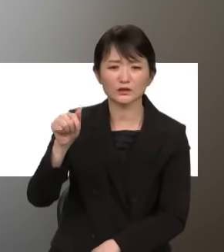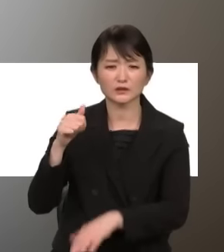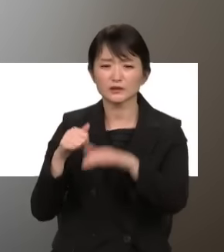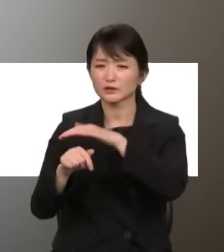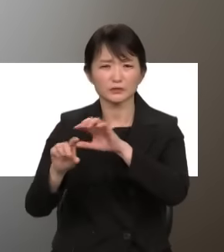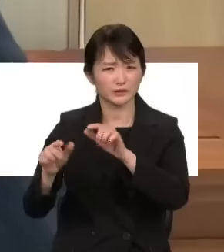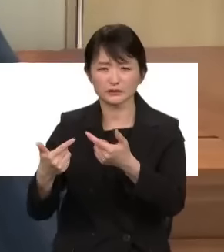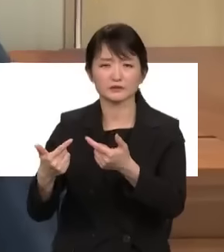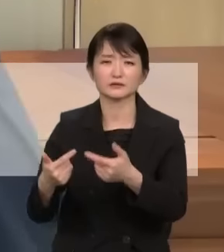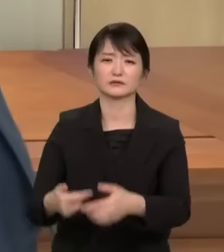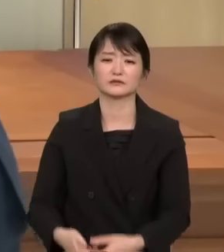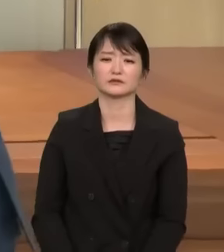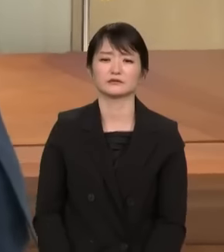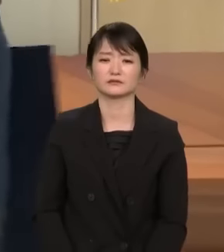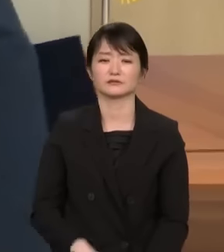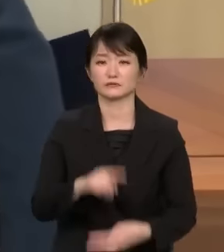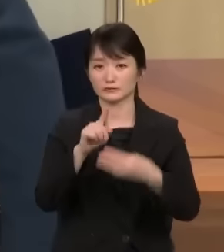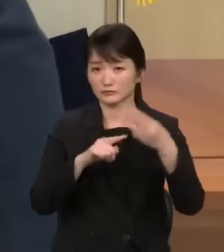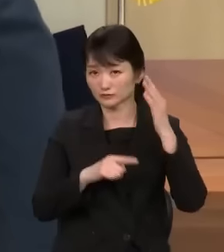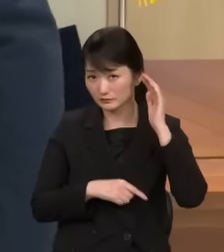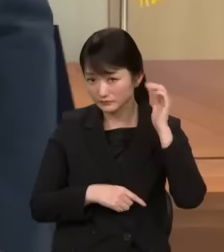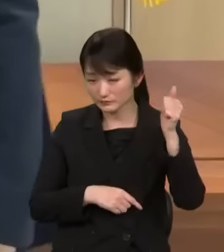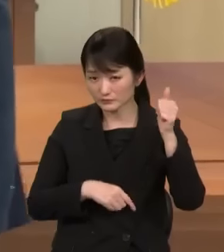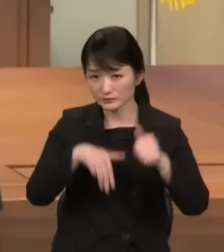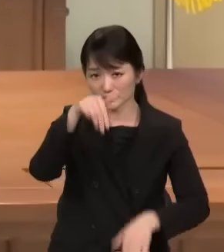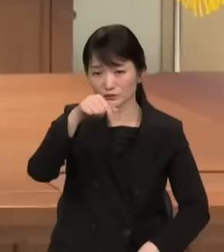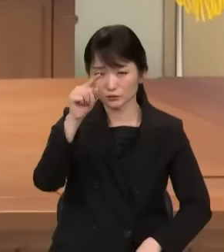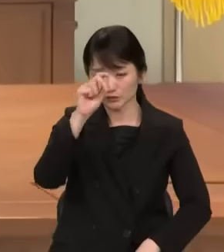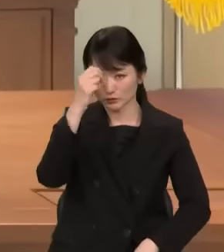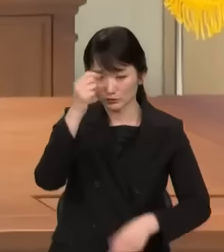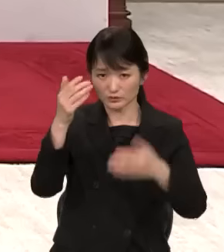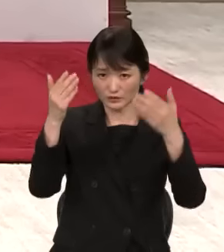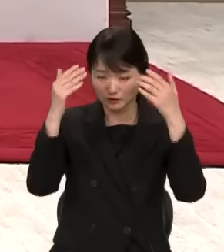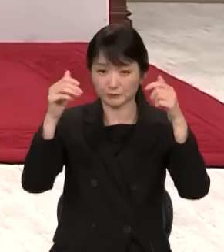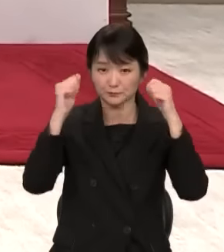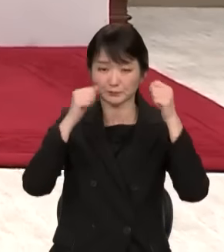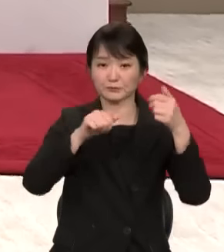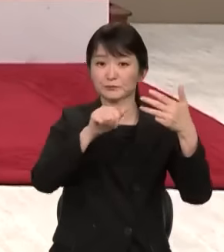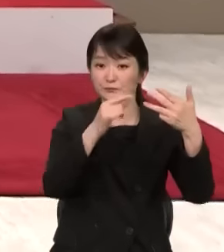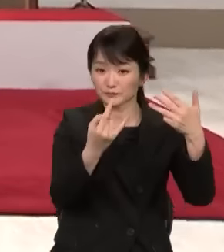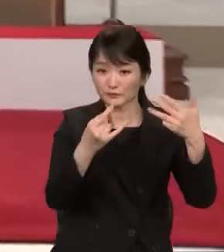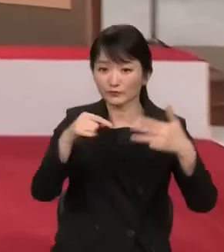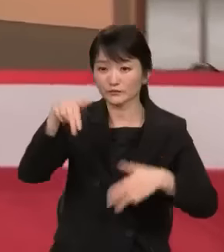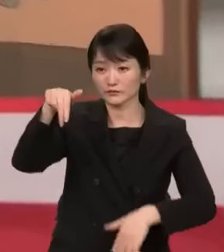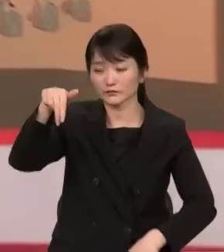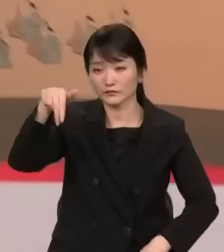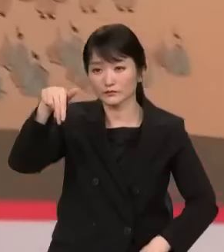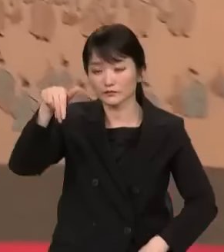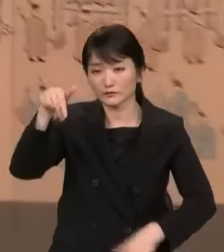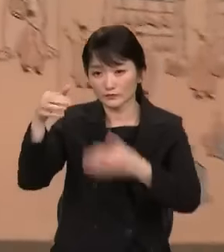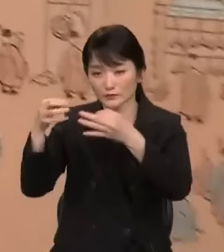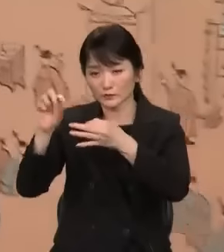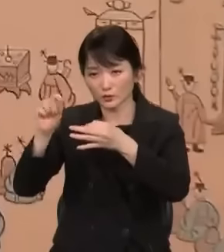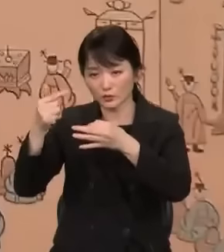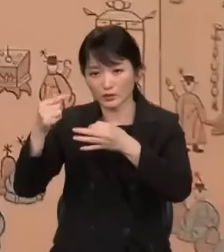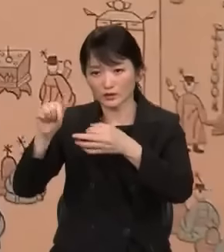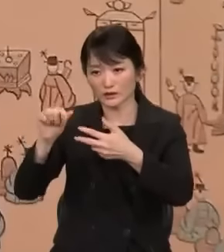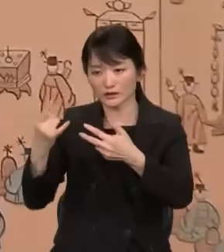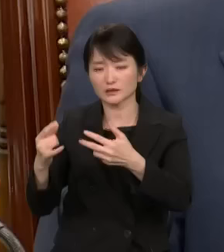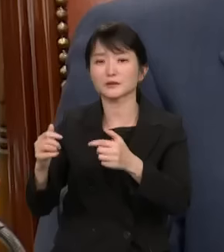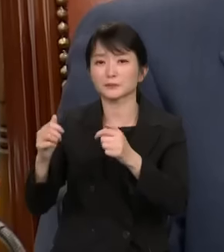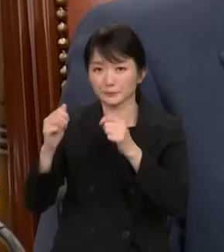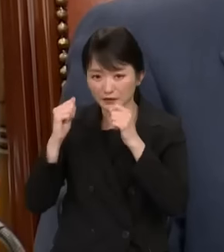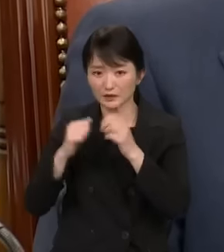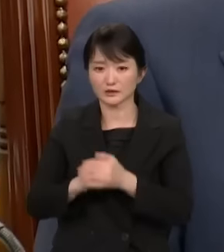않는다고 생각합니다. 윤석열 대통령은 충암고 8회, 김용현 전 국방장관은 1년 앞선 7회 졸업생입니다.